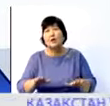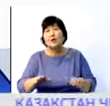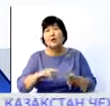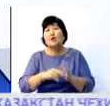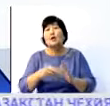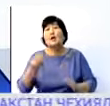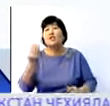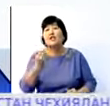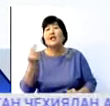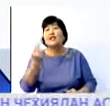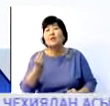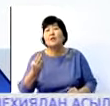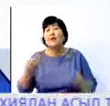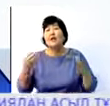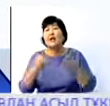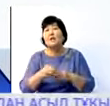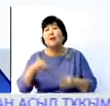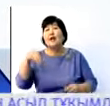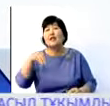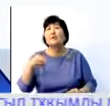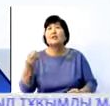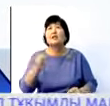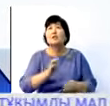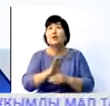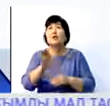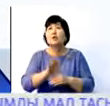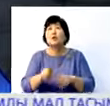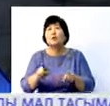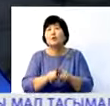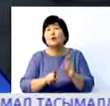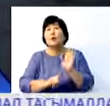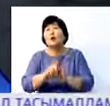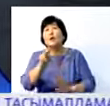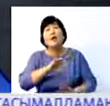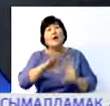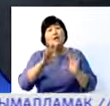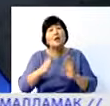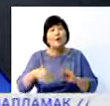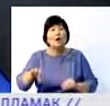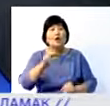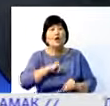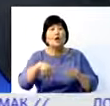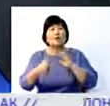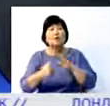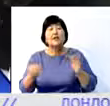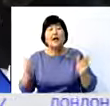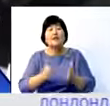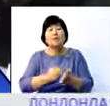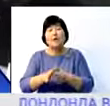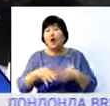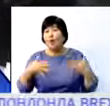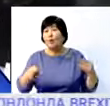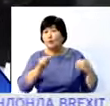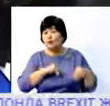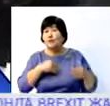Шиелі цемент компаниясының компаниясы цемент зауыты үлкен үлесін қосылды. Жалпы ауданда жұмыссыздықты азайту бағытында ауқымды